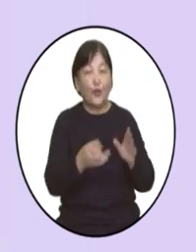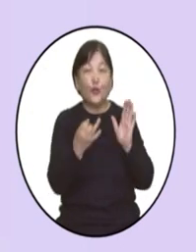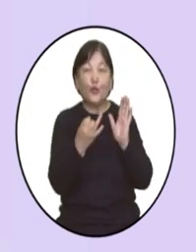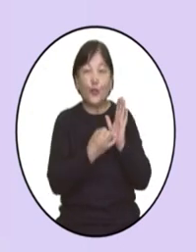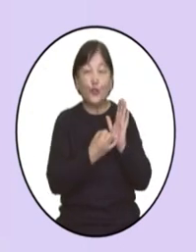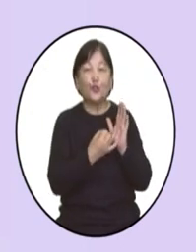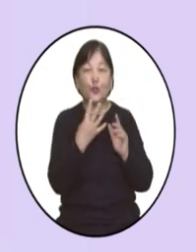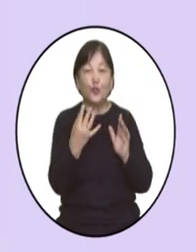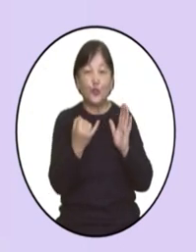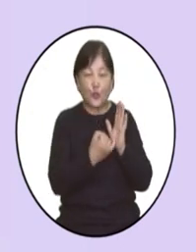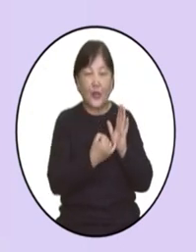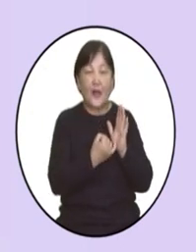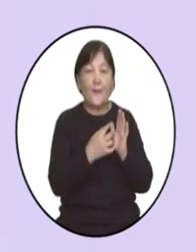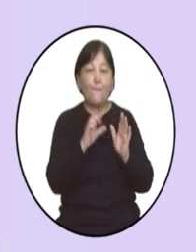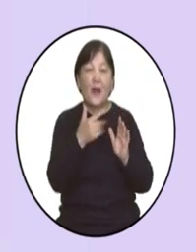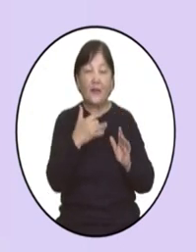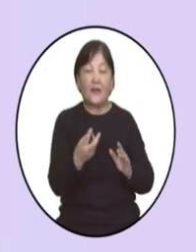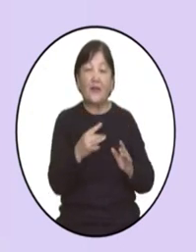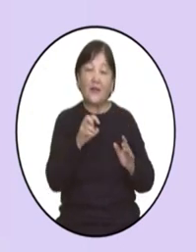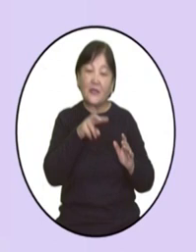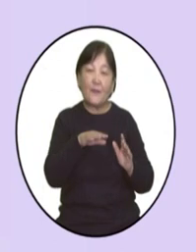746.5 мөнгө усны багны даралтыг